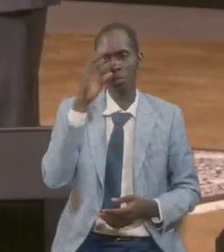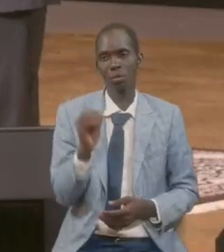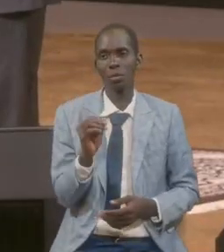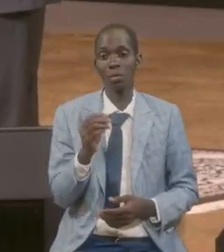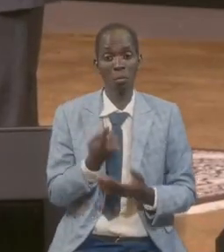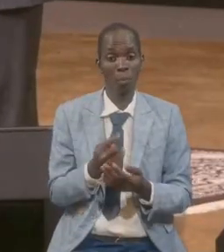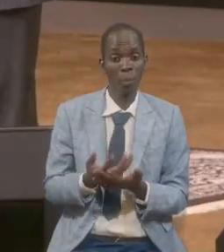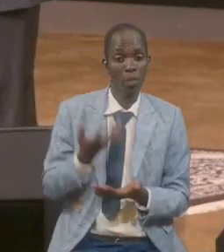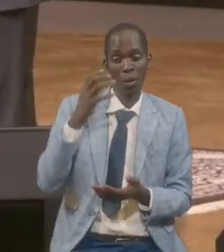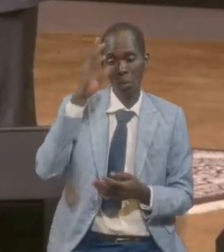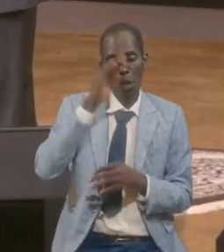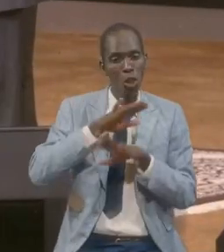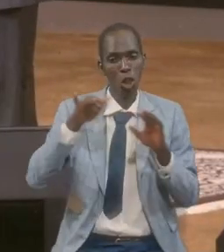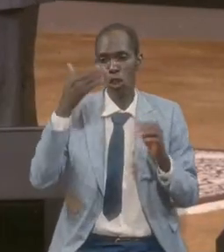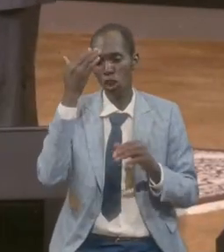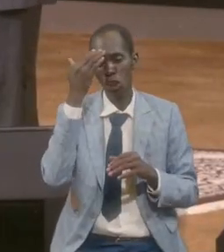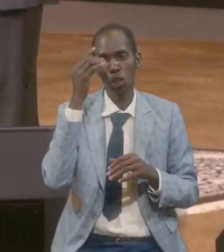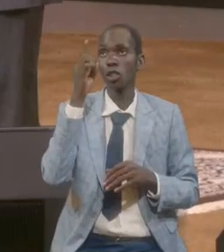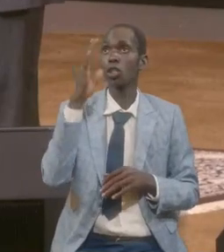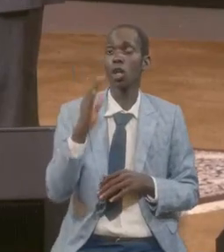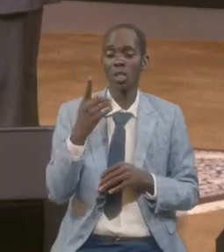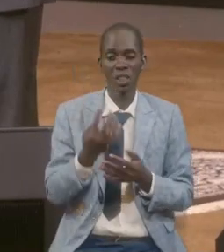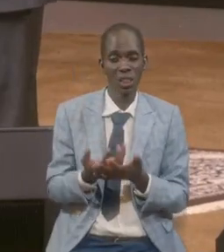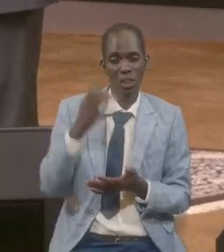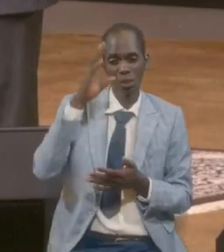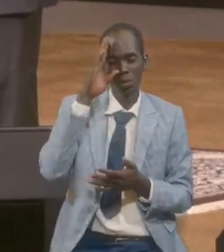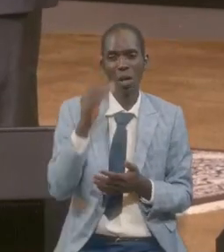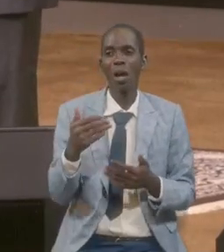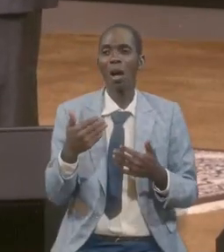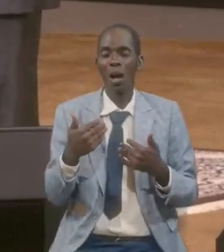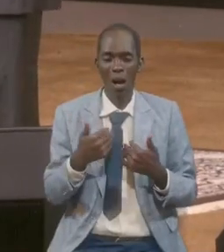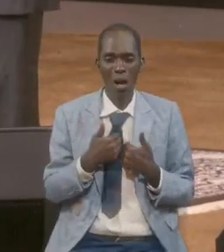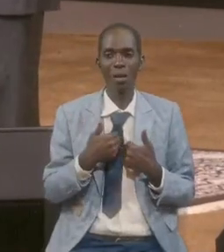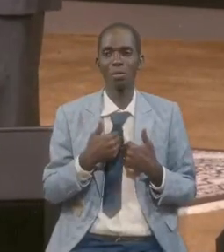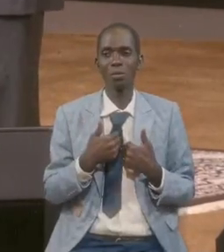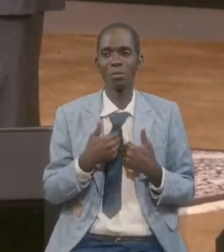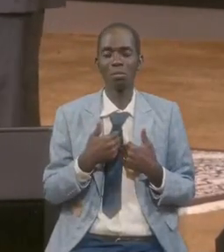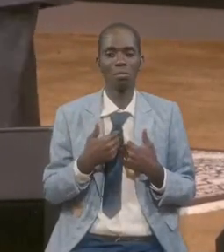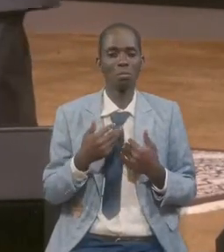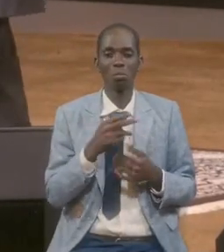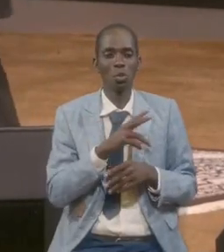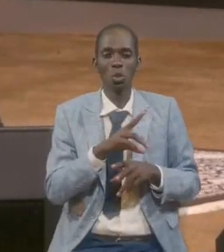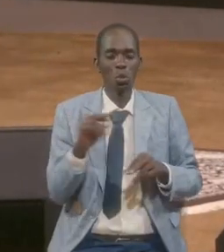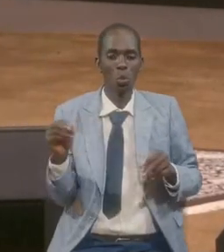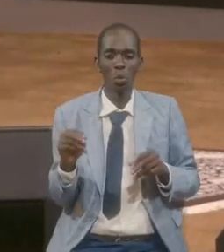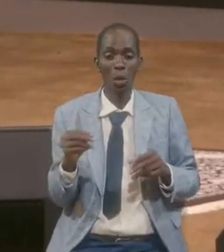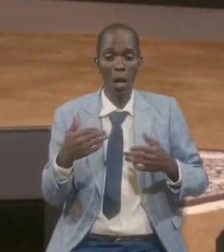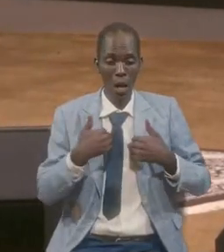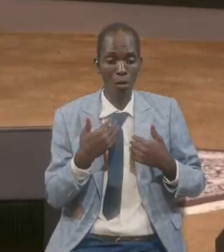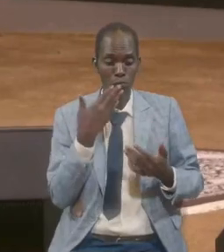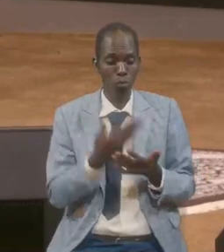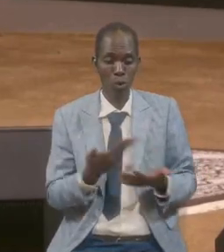L'homme riche qui ne connaît pas Dieu, le riche qui a la position sur la terre n'a pas de place au